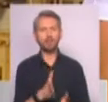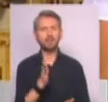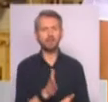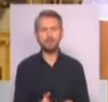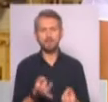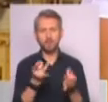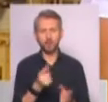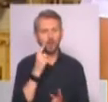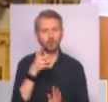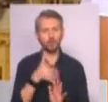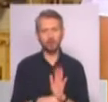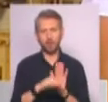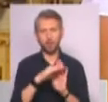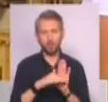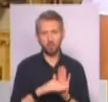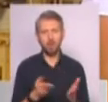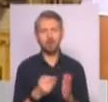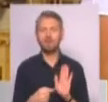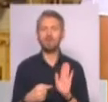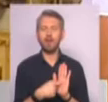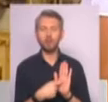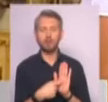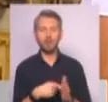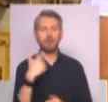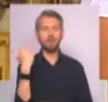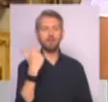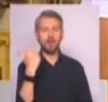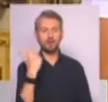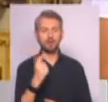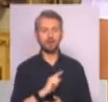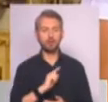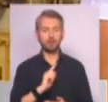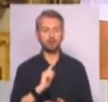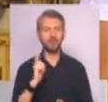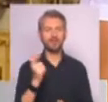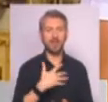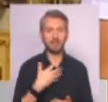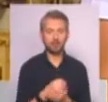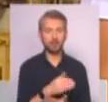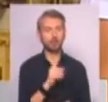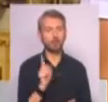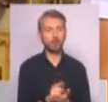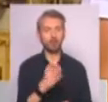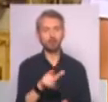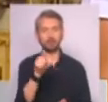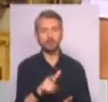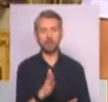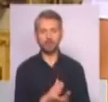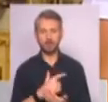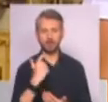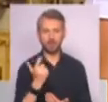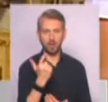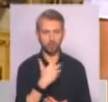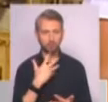проста і зрозуміла норма, яка вказує, власність зобов'язує. Якщо людина є власником